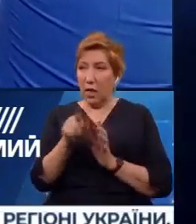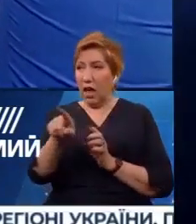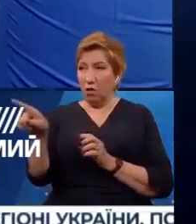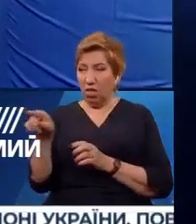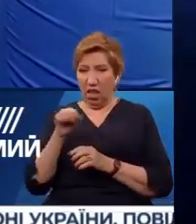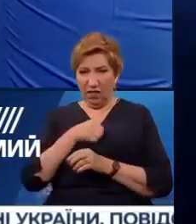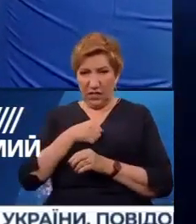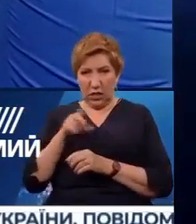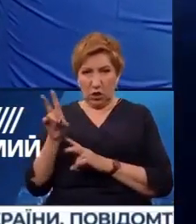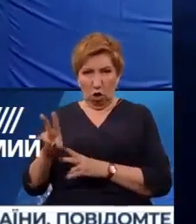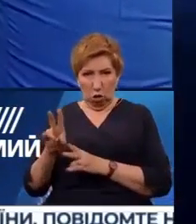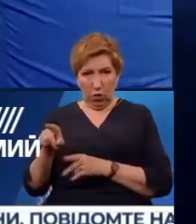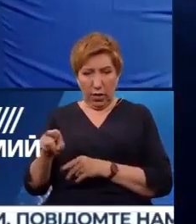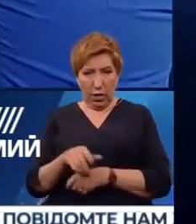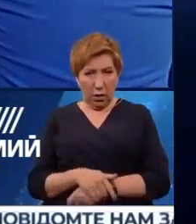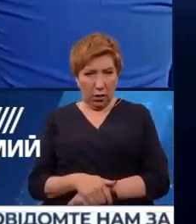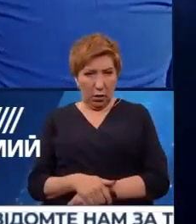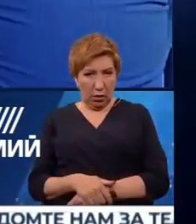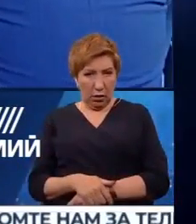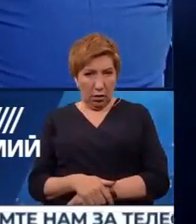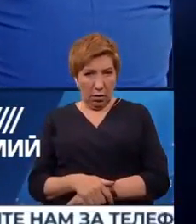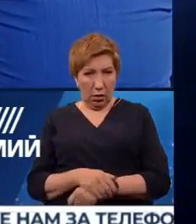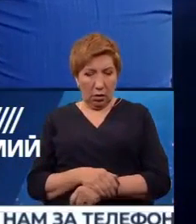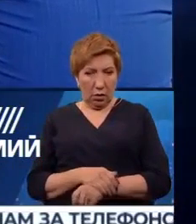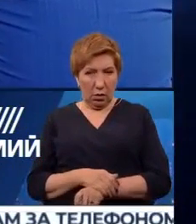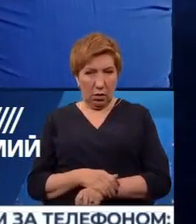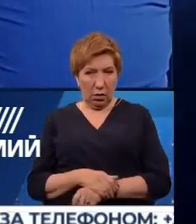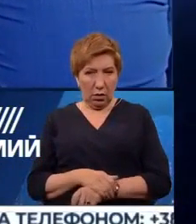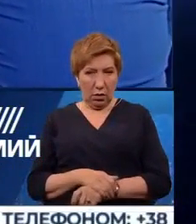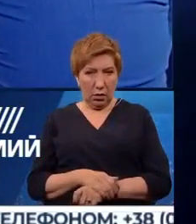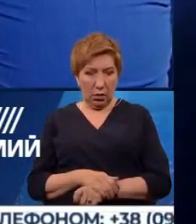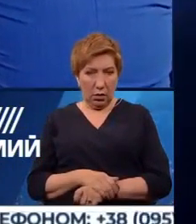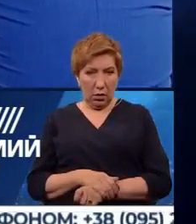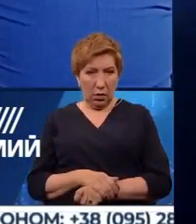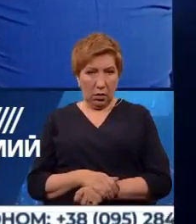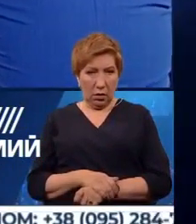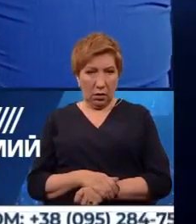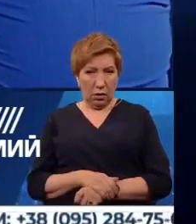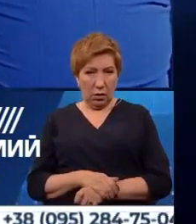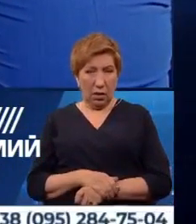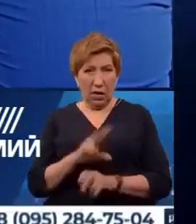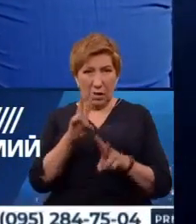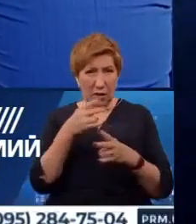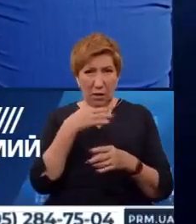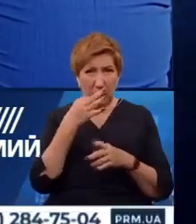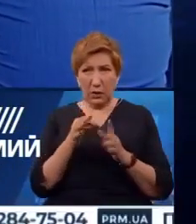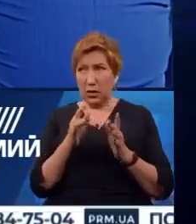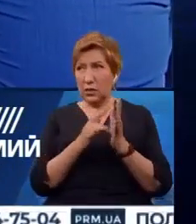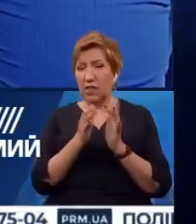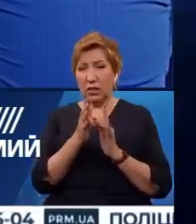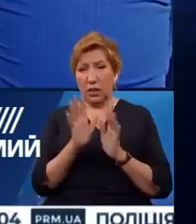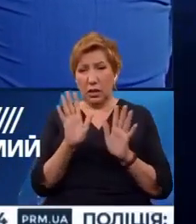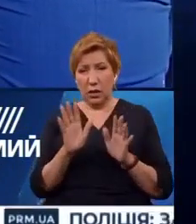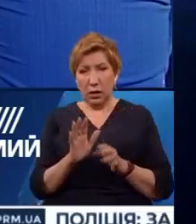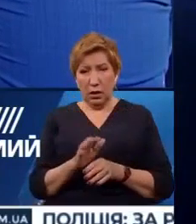всі злодії і зрадники України. Правильно? Так виходить? Я б не згадував би всу є слово святий. У нас Ісус Христос. Я ж